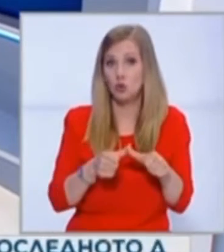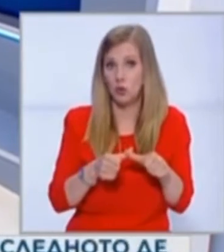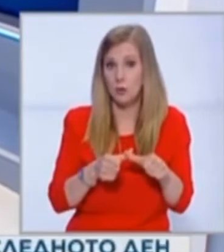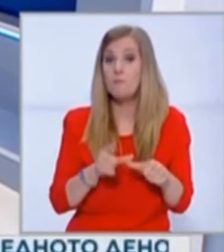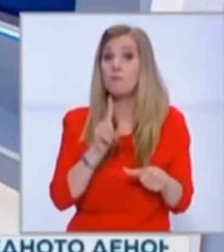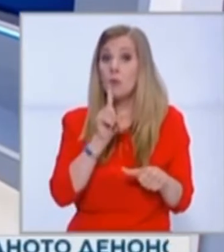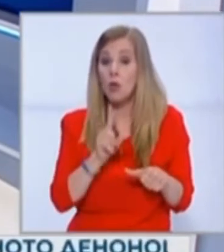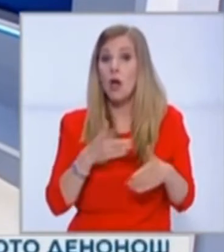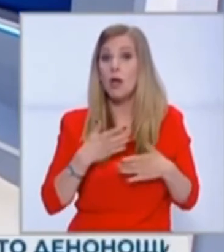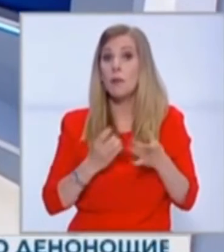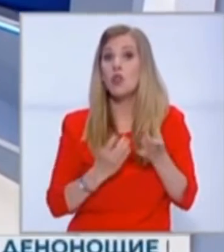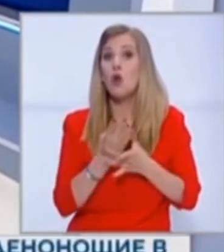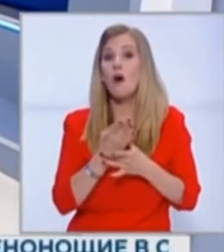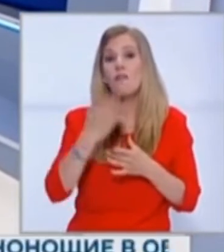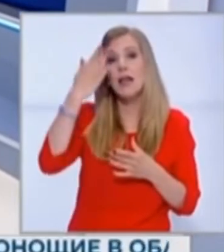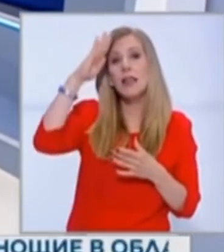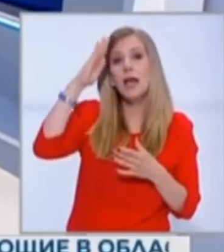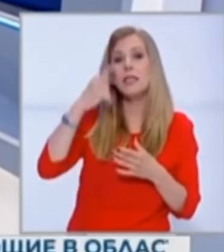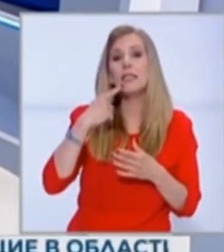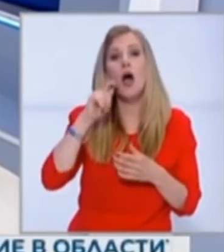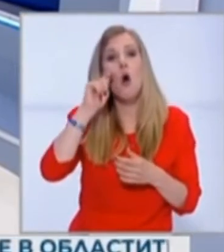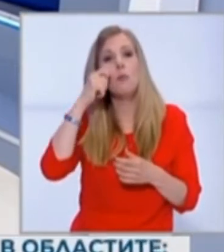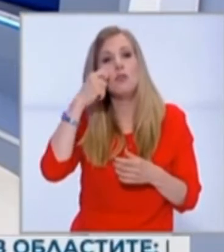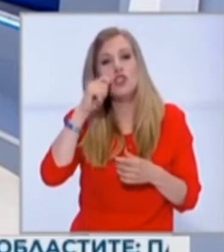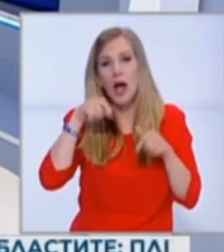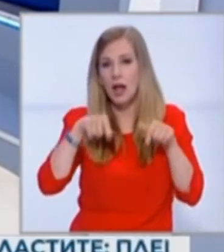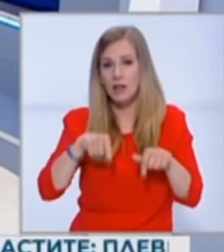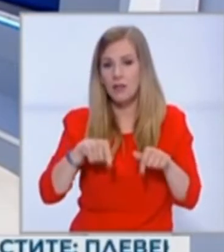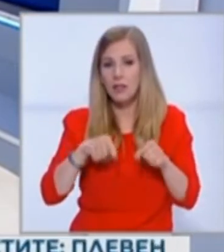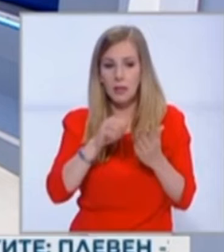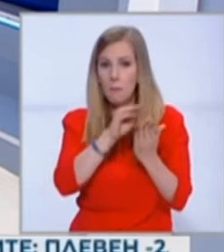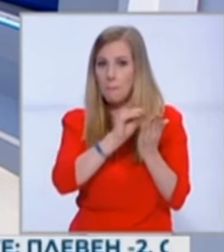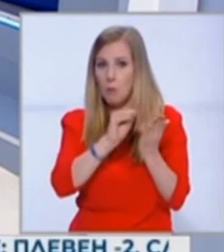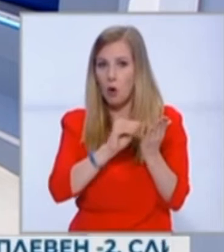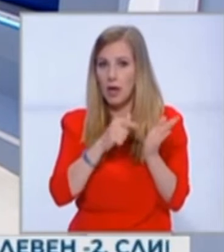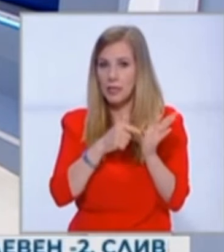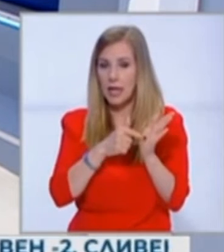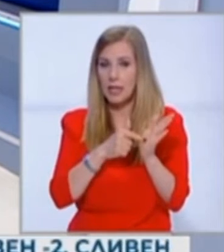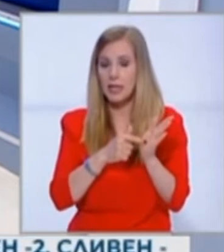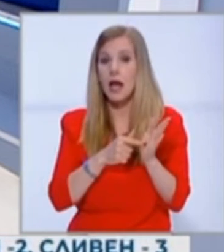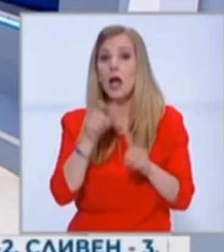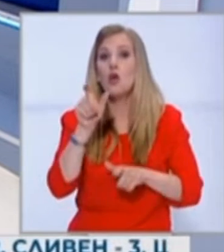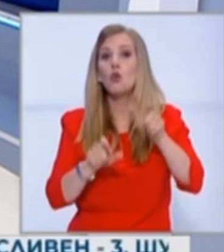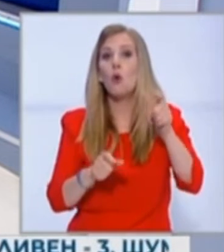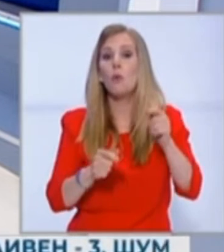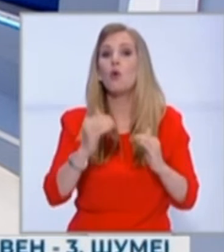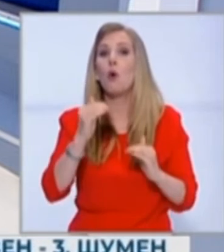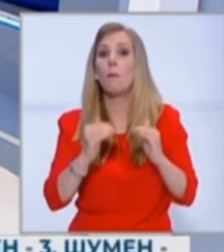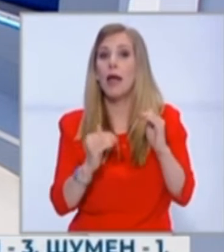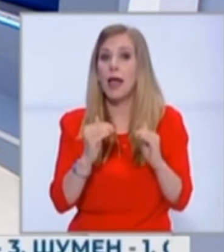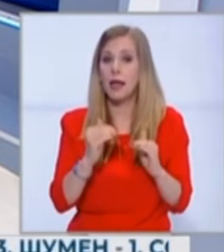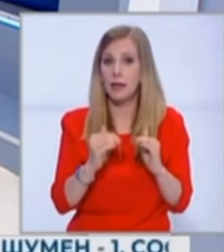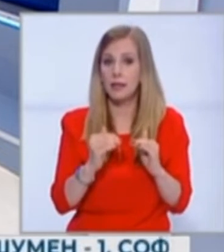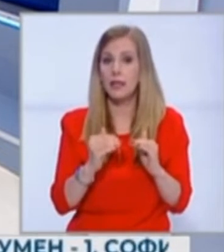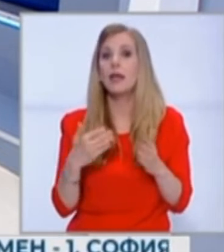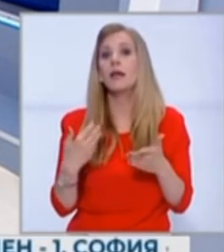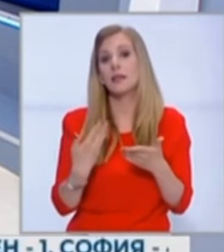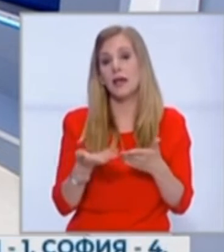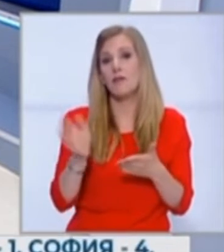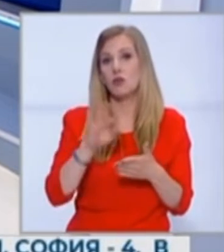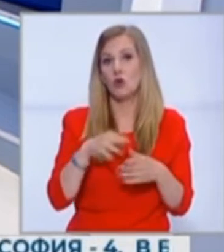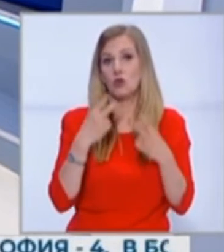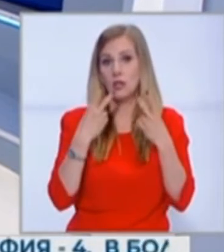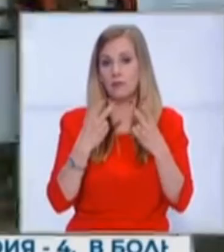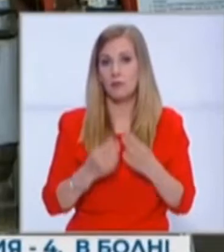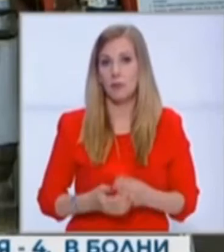за обжалването на показанията на нашите топломери и тя е края на месец август. Подробностите в следващия